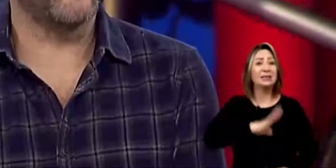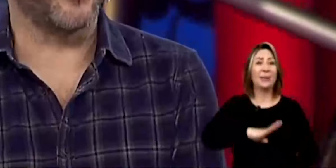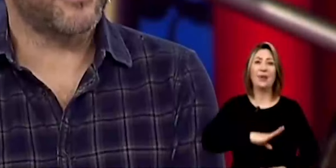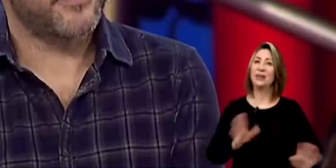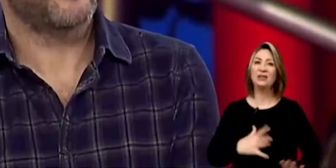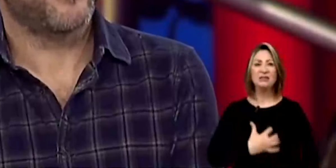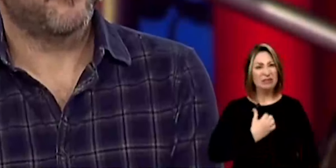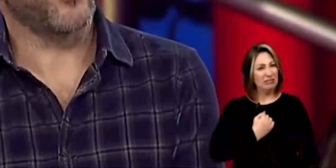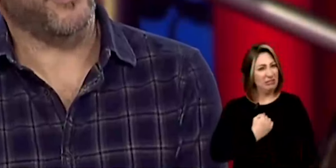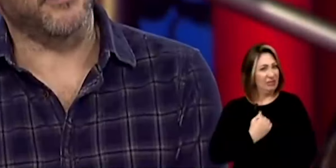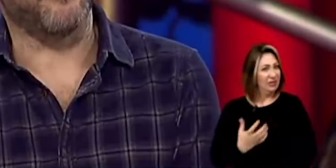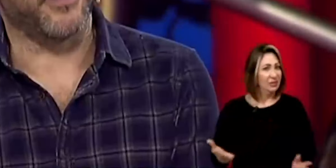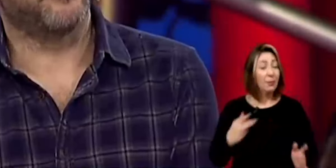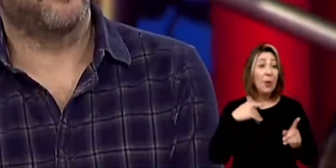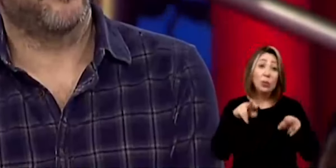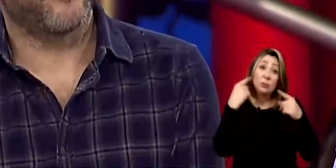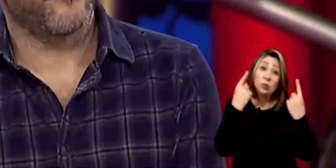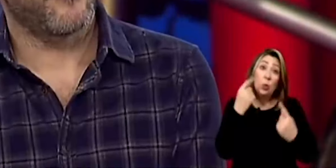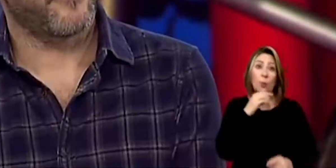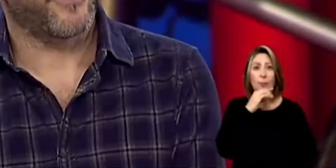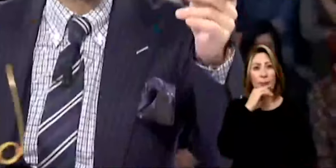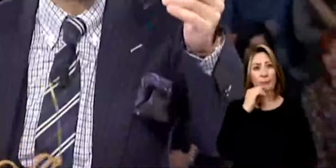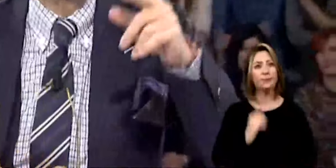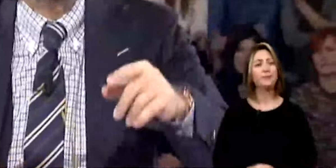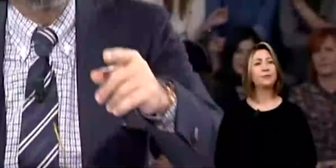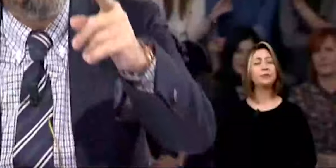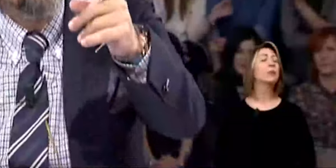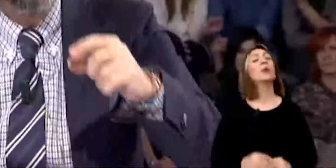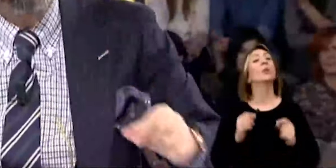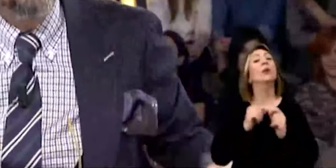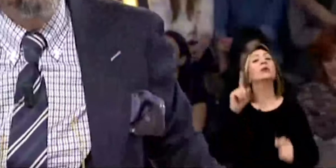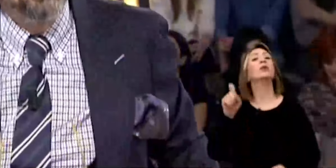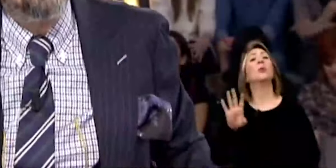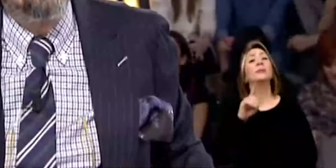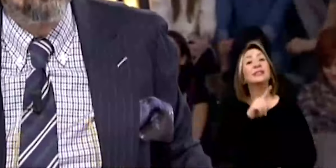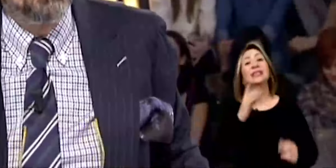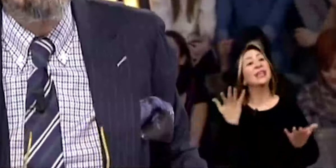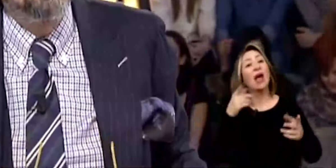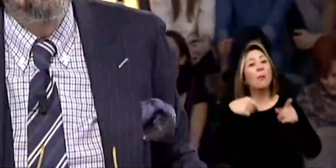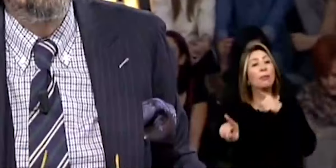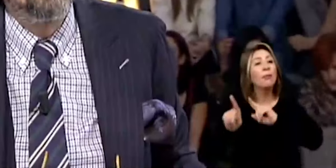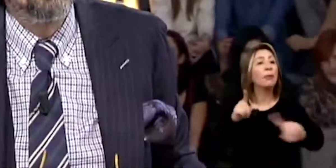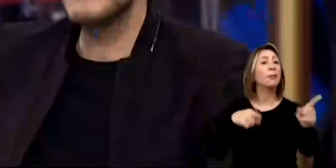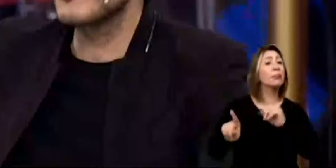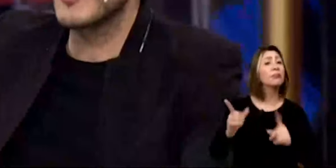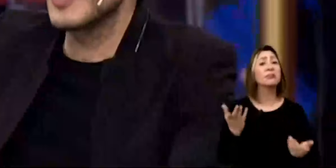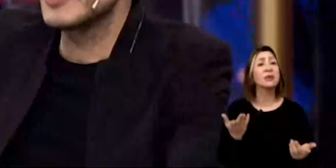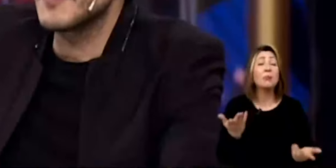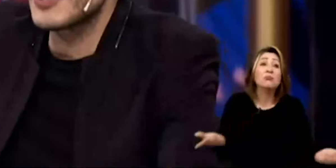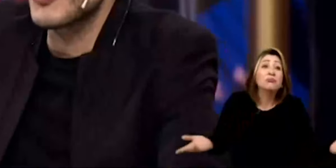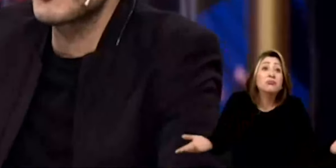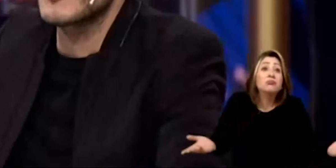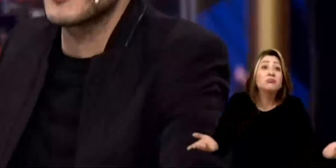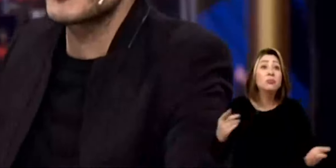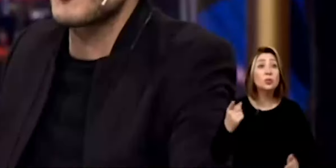değil, sıkılıyorlar. Bu evet. Kanaatteyim yani. Evet, Bülent'e sormuyorum. Sizce niçin aldatılıyorlar? Vallahi bilmiyorum abi. Yani